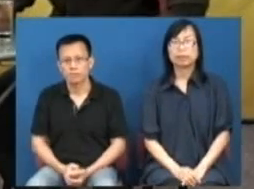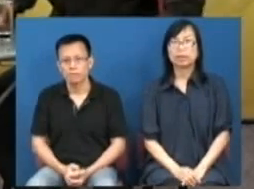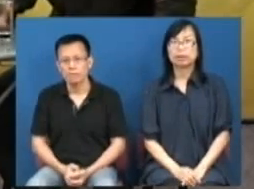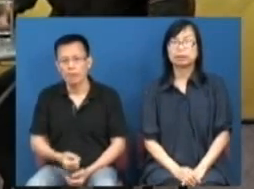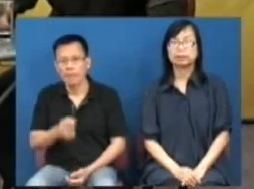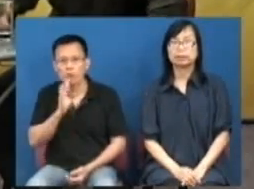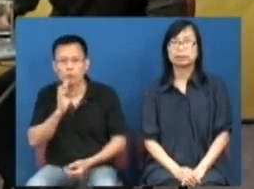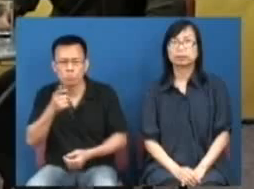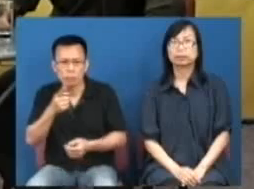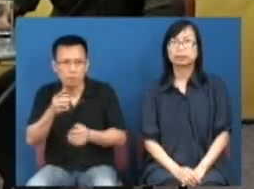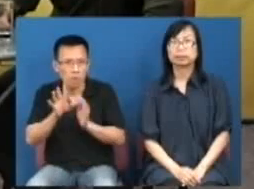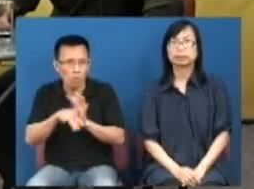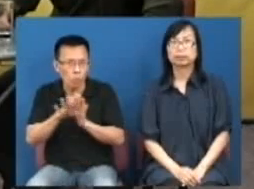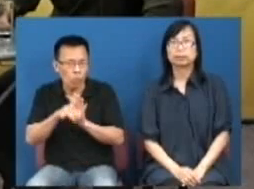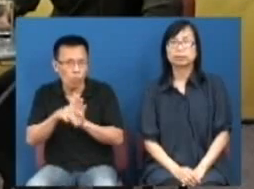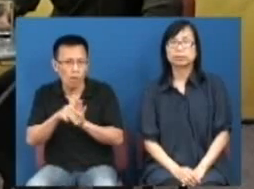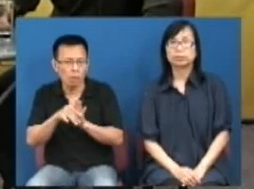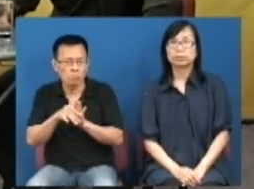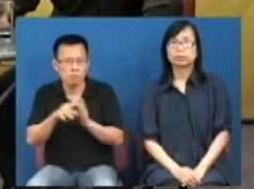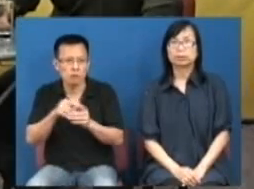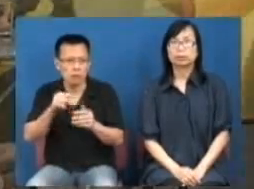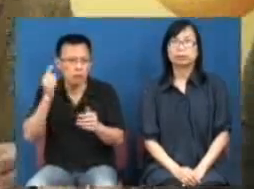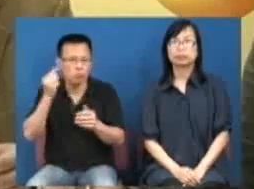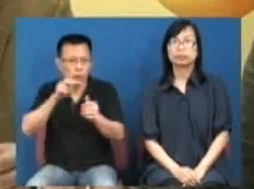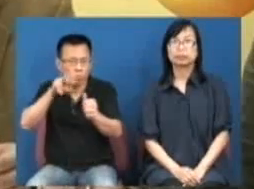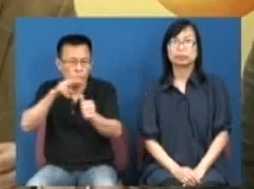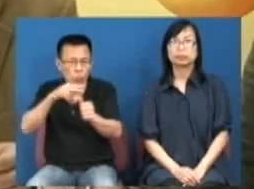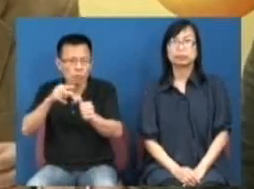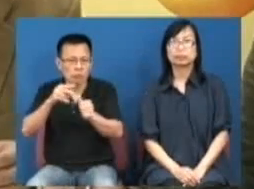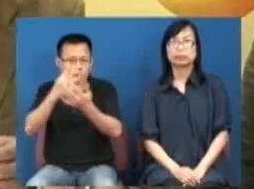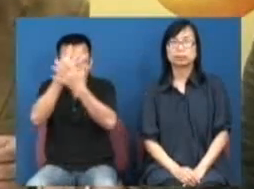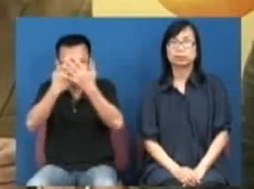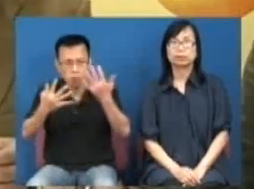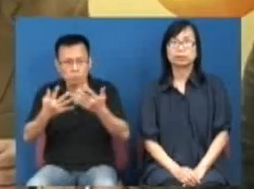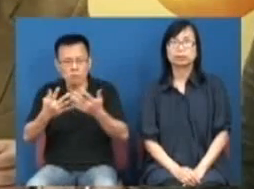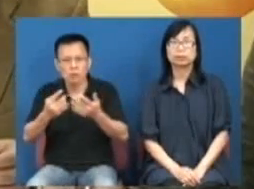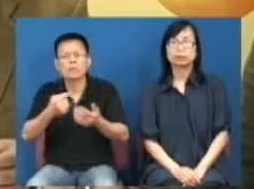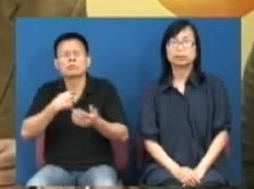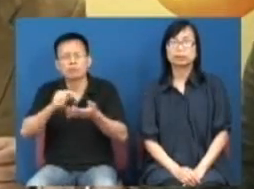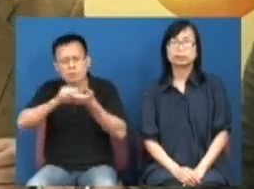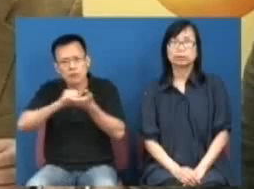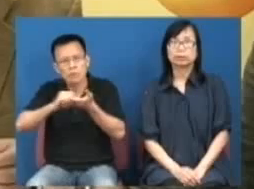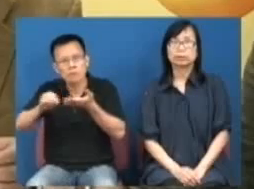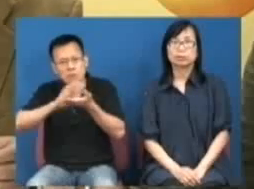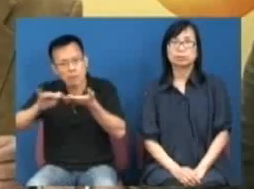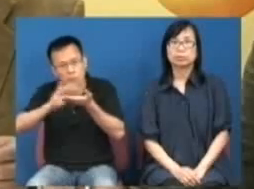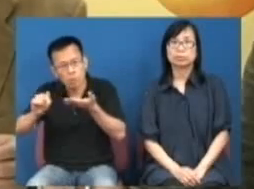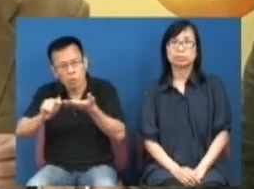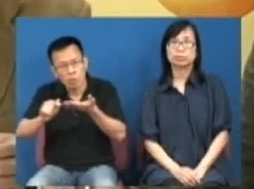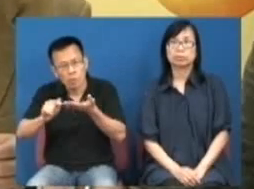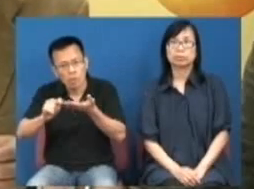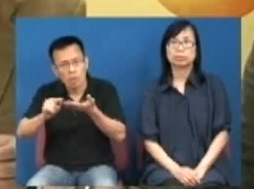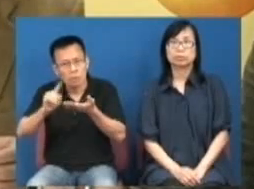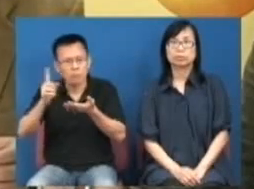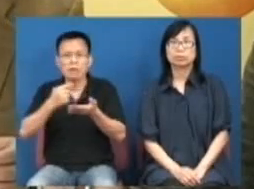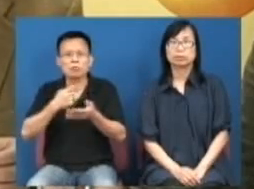你如果意圖企圖想管網嘅台，網上嘅媒體。你都寫清楚佢啊，同埋點解又要循翻